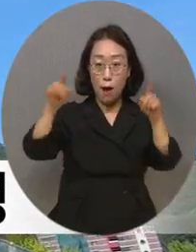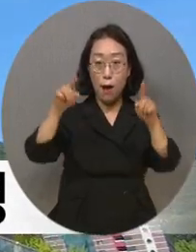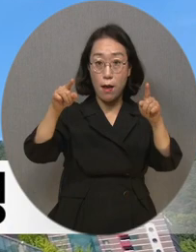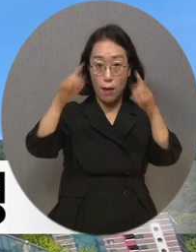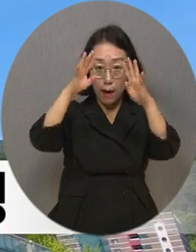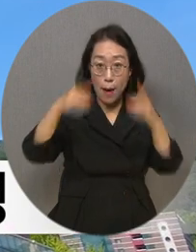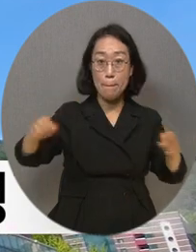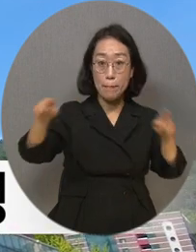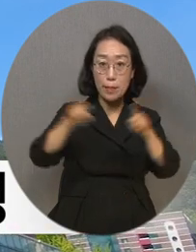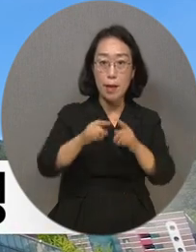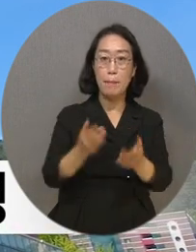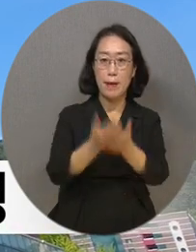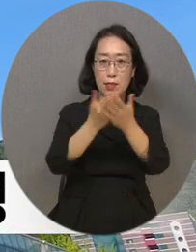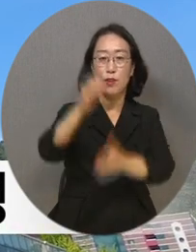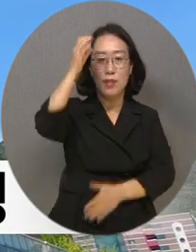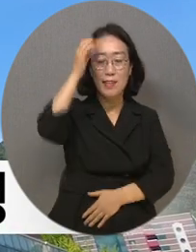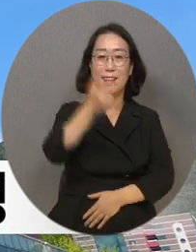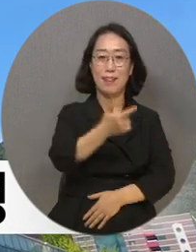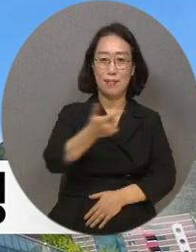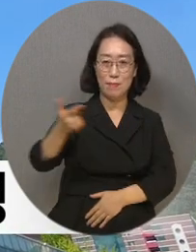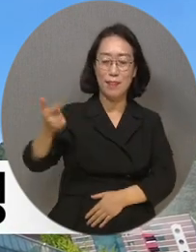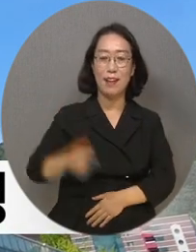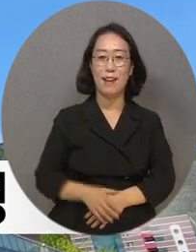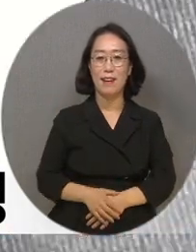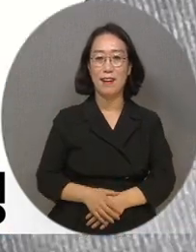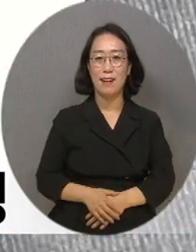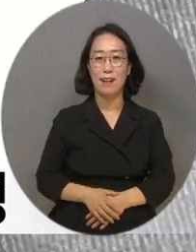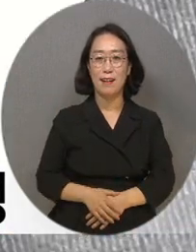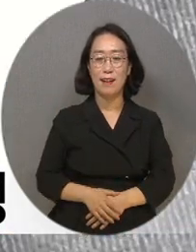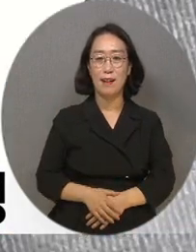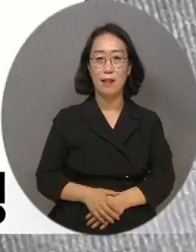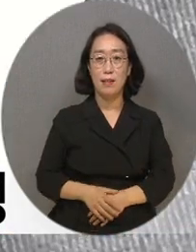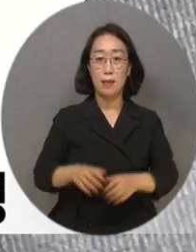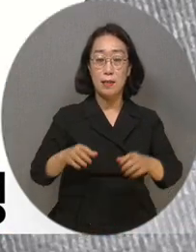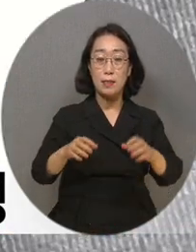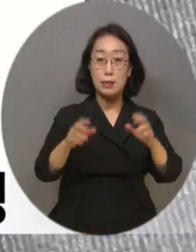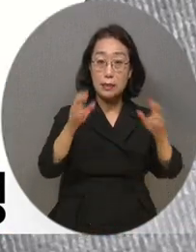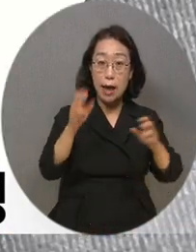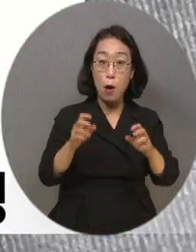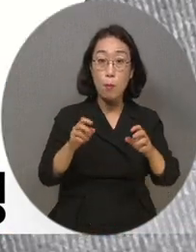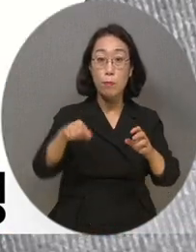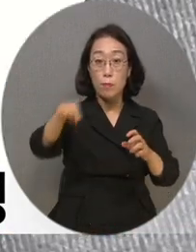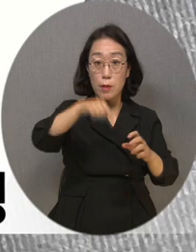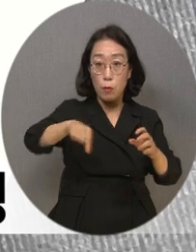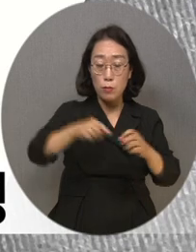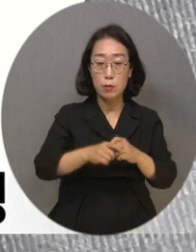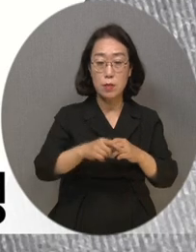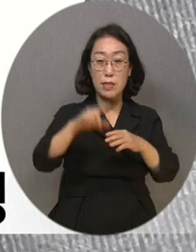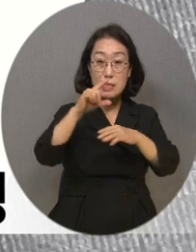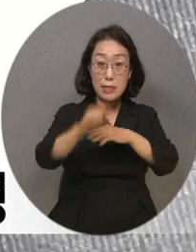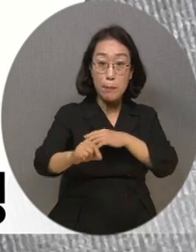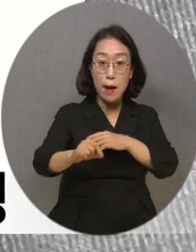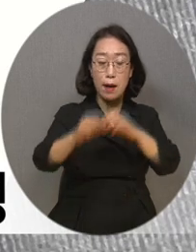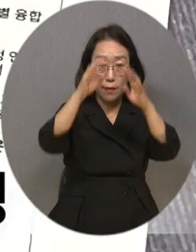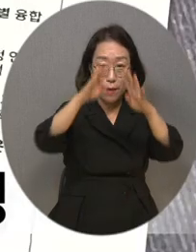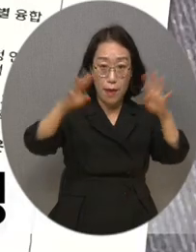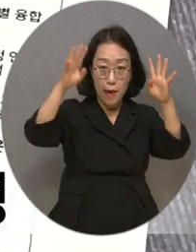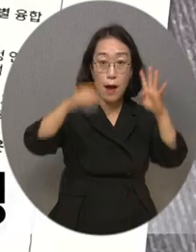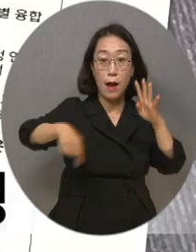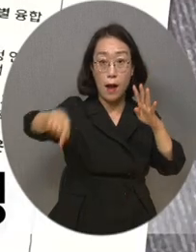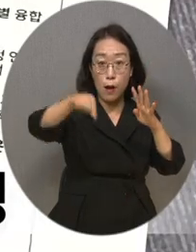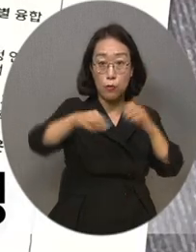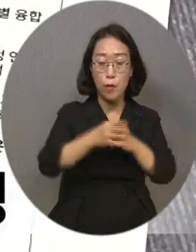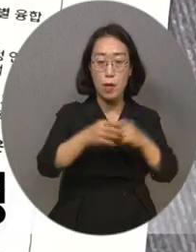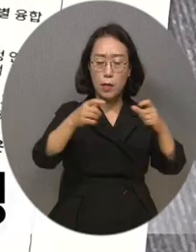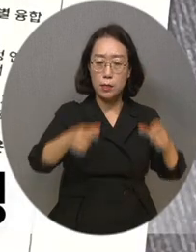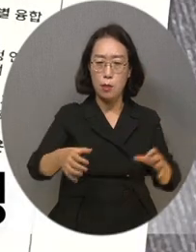구축에 대한 기대감이 높아지고 있습니다. 글로컬 대학 30사업은 비수도권 소재 대학을 대상으로 지역